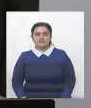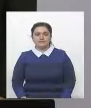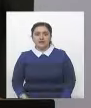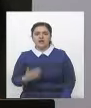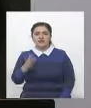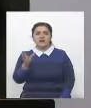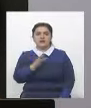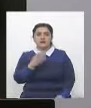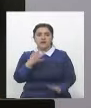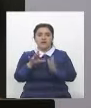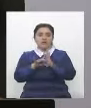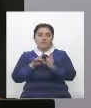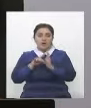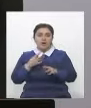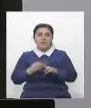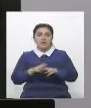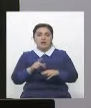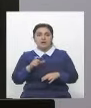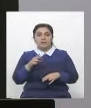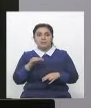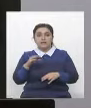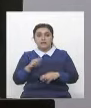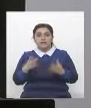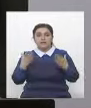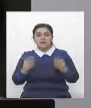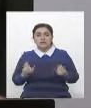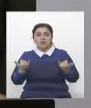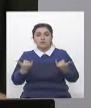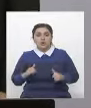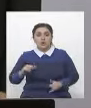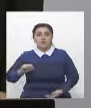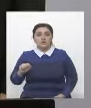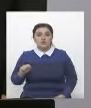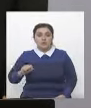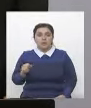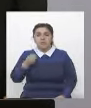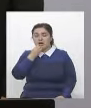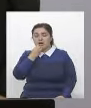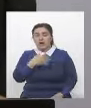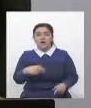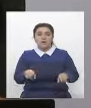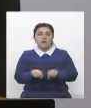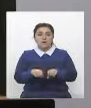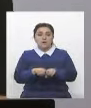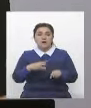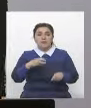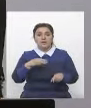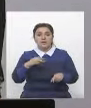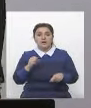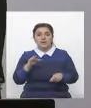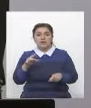Вы все, наверное, выписали эти эпитеты. День чудесный, друг прелестный. А также